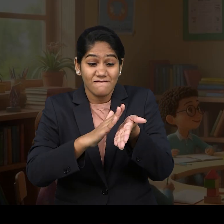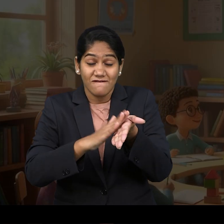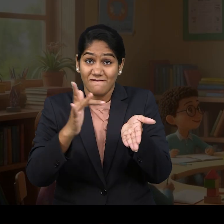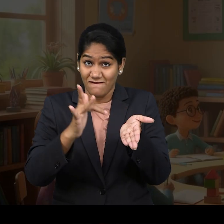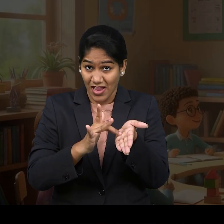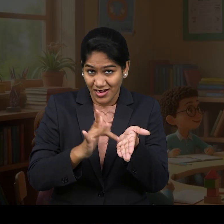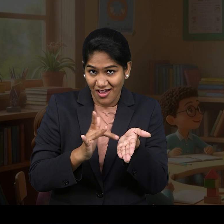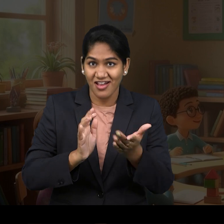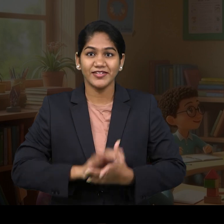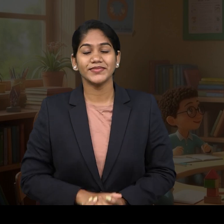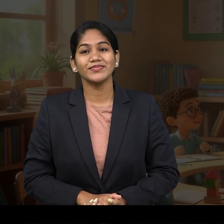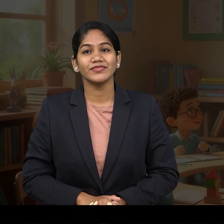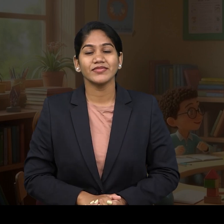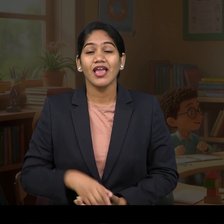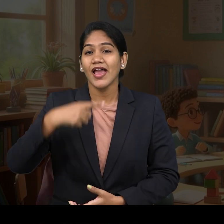வடை,